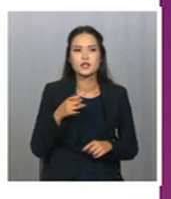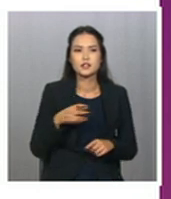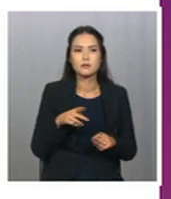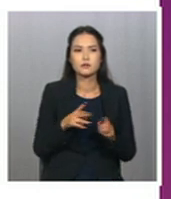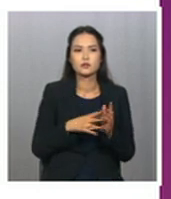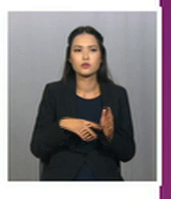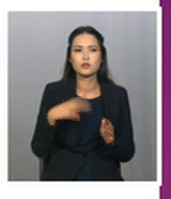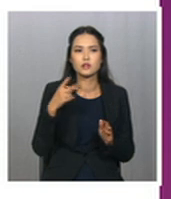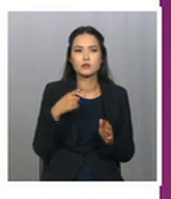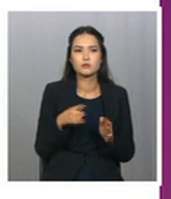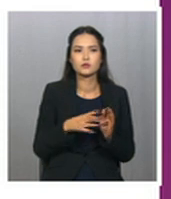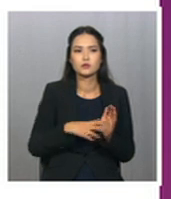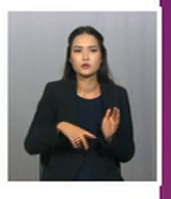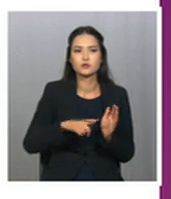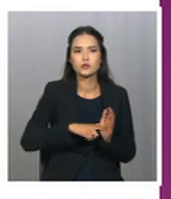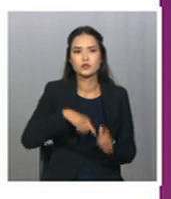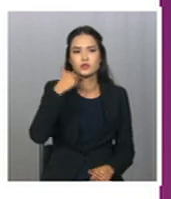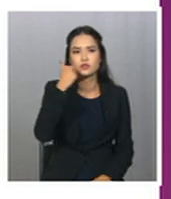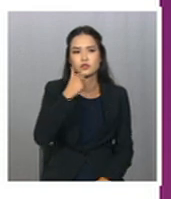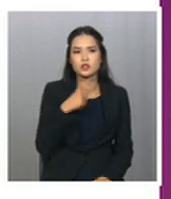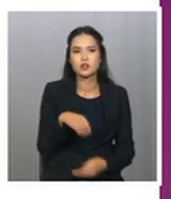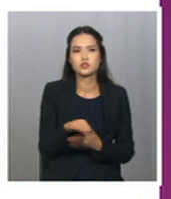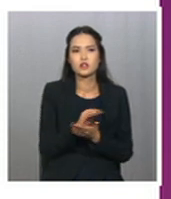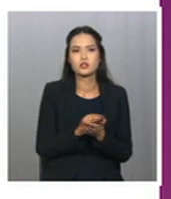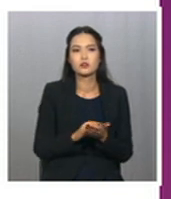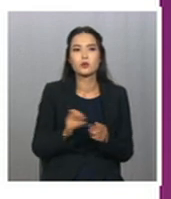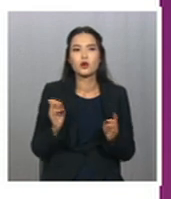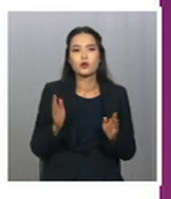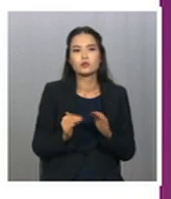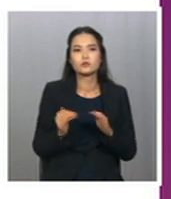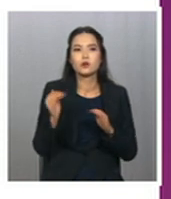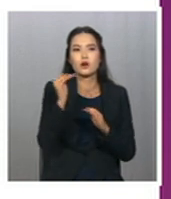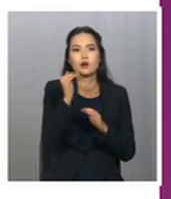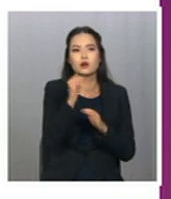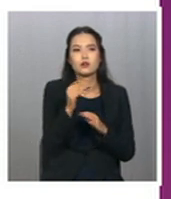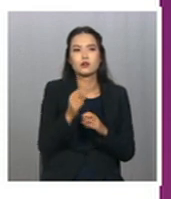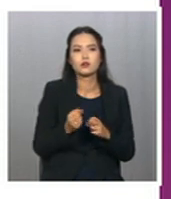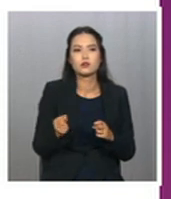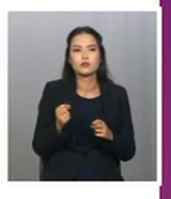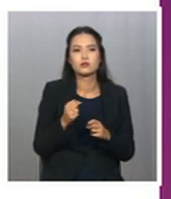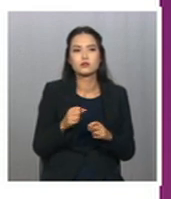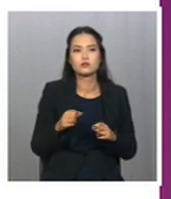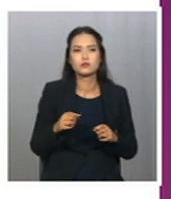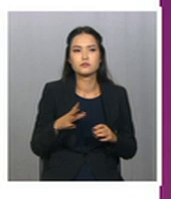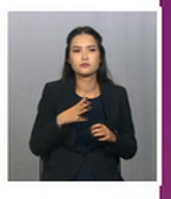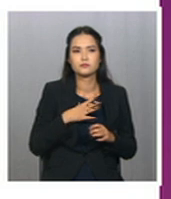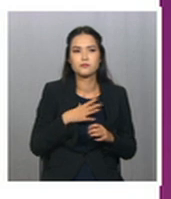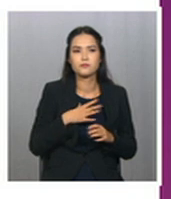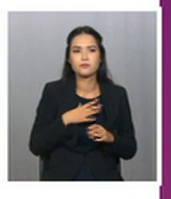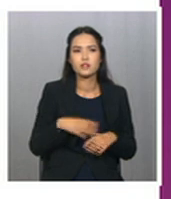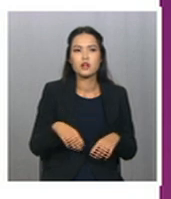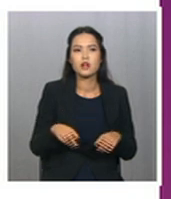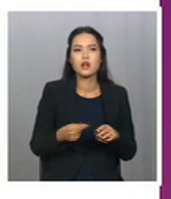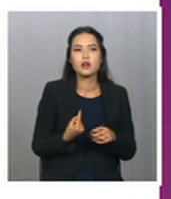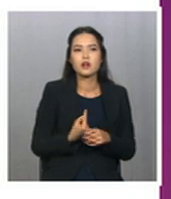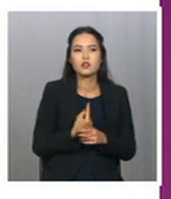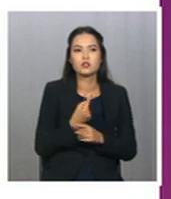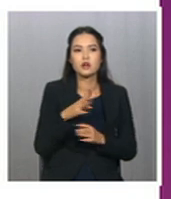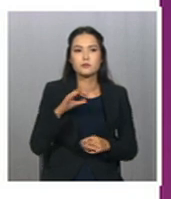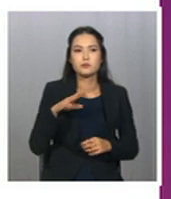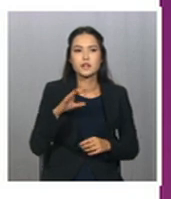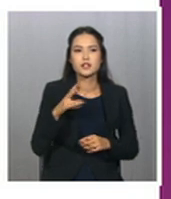1902, 1907 жылдары жазылып, жоғарғы билік орындарына жолдана бастаған еді. Алғашқы